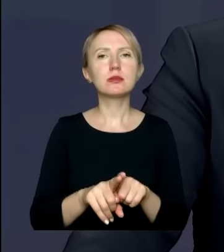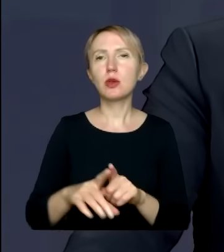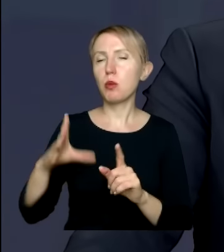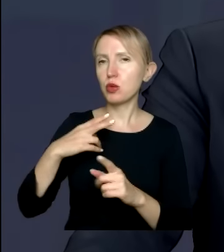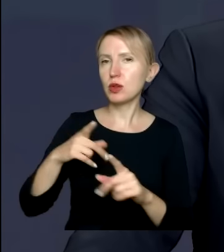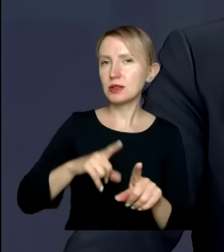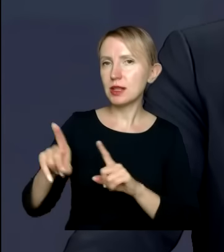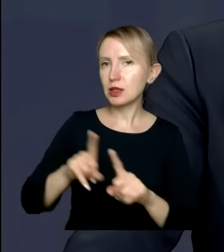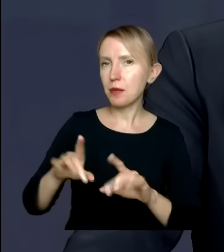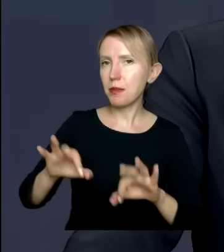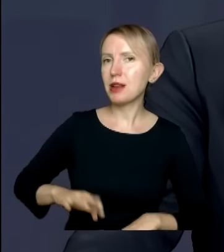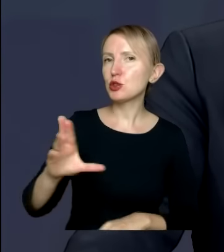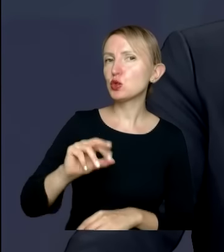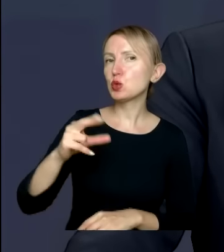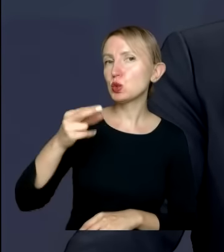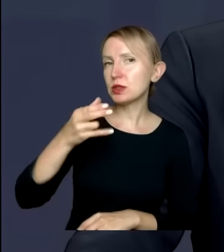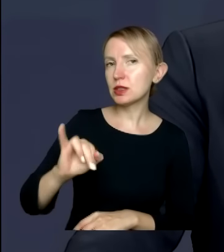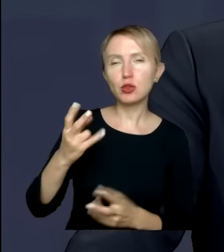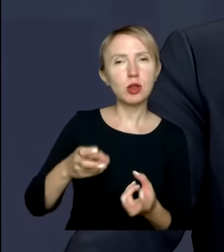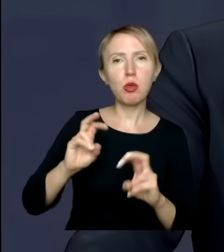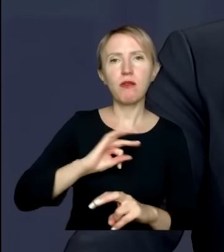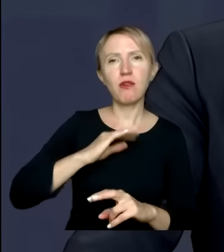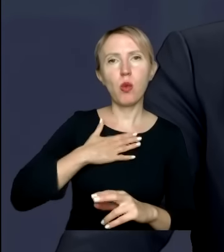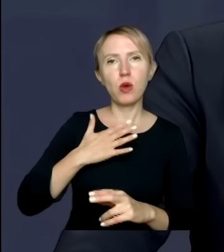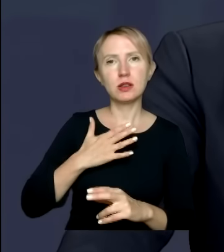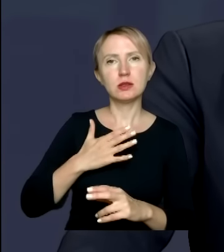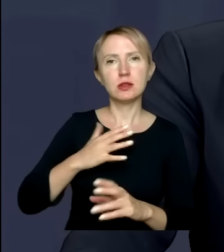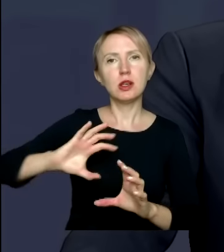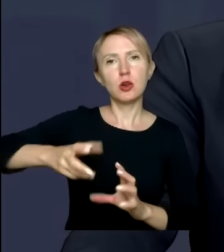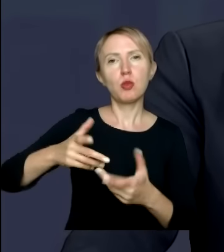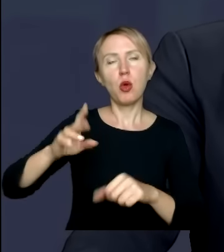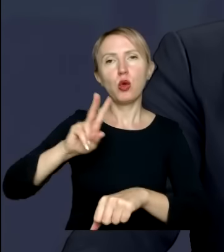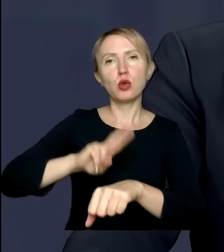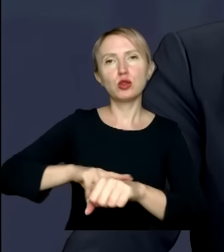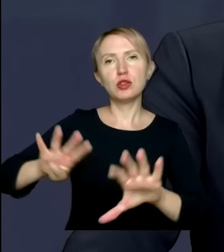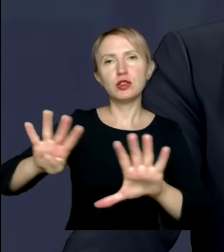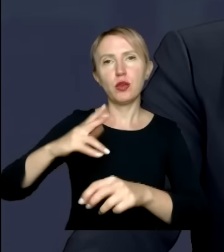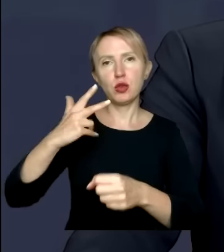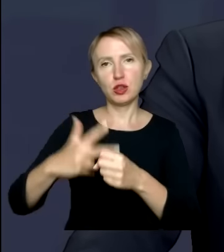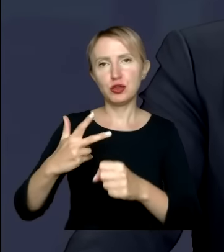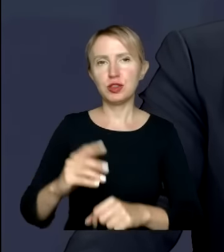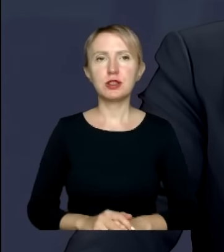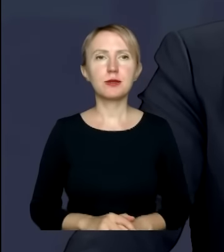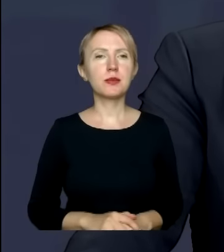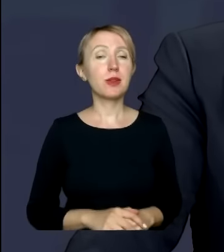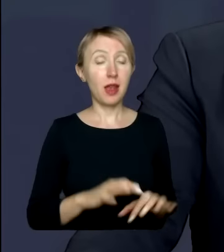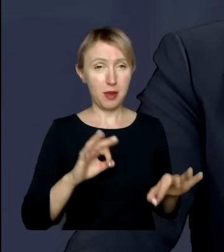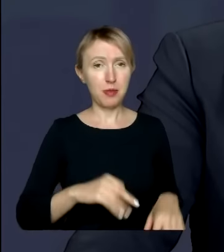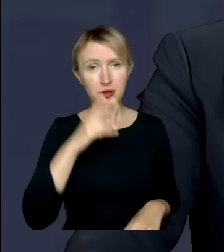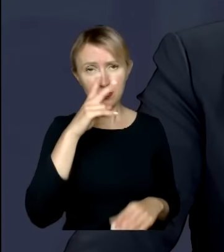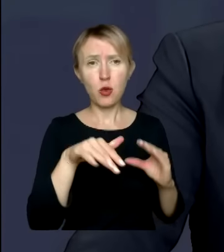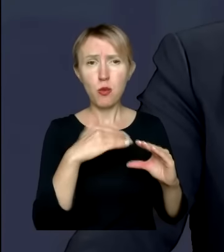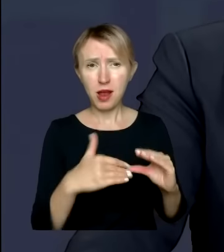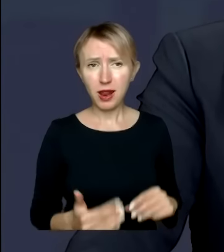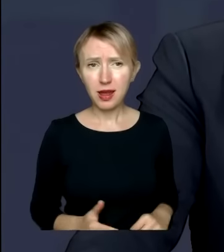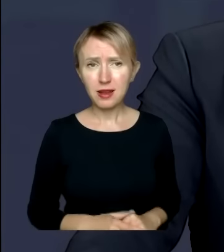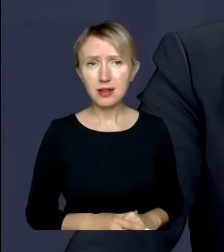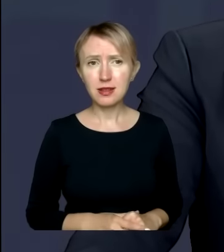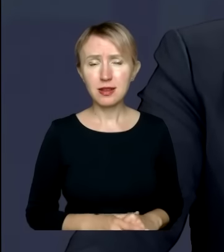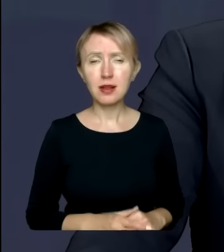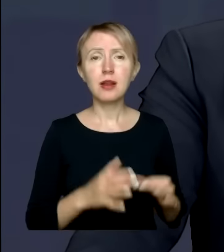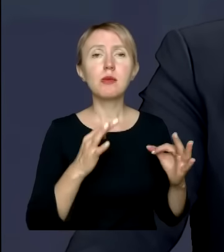tym że pan szczu nie powołał swojego sztabu o godzinie 9:30 pan WID A widział pan te maile bo na chwilę obecną